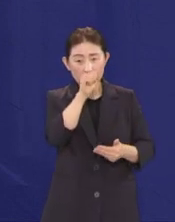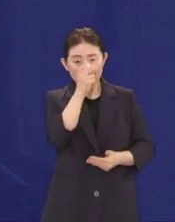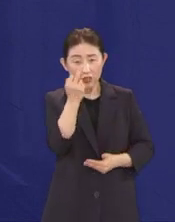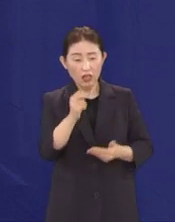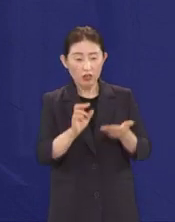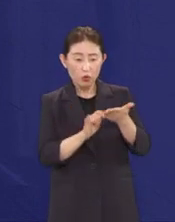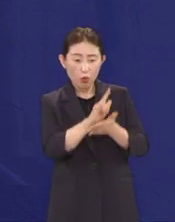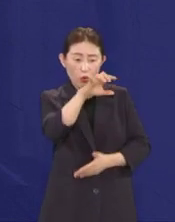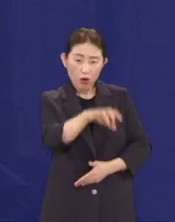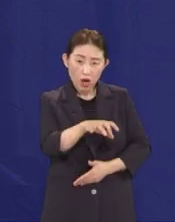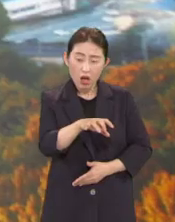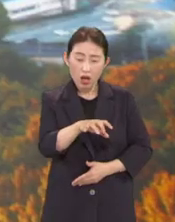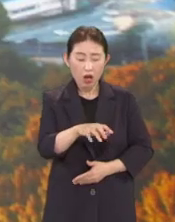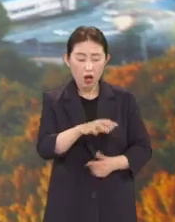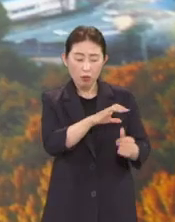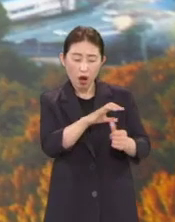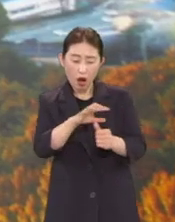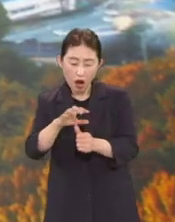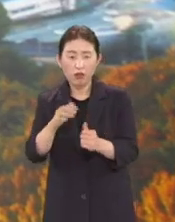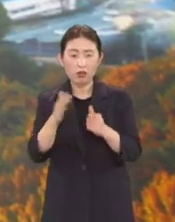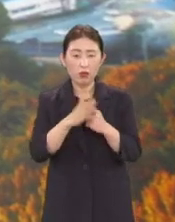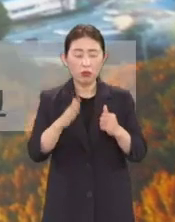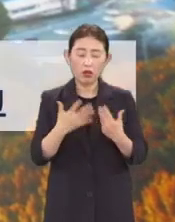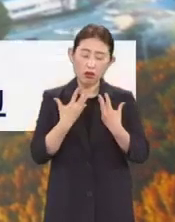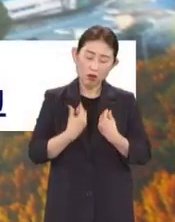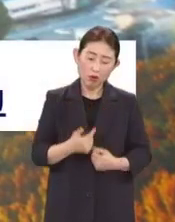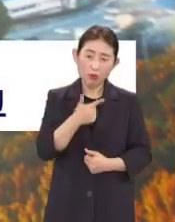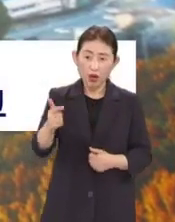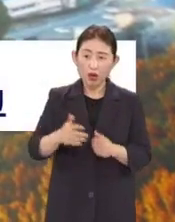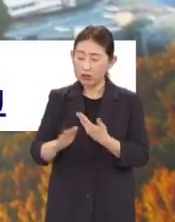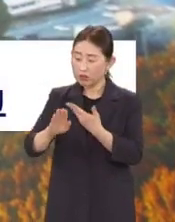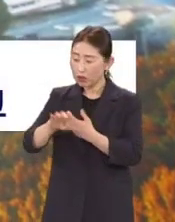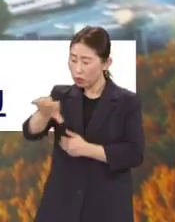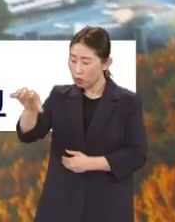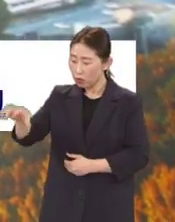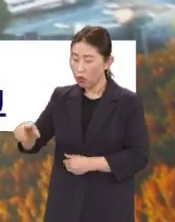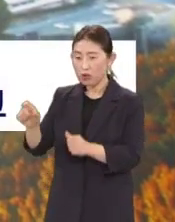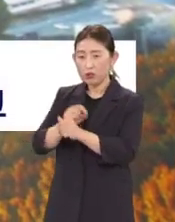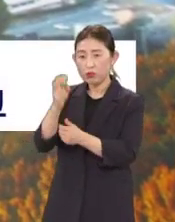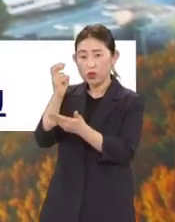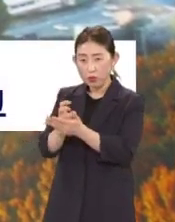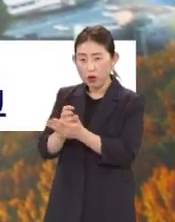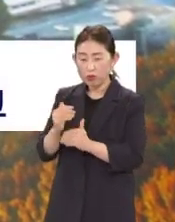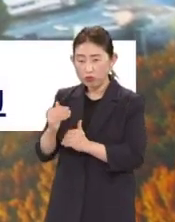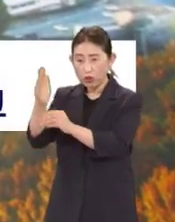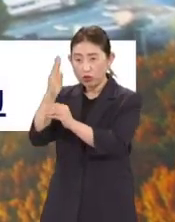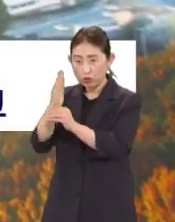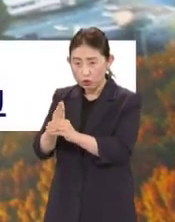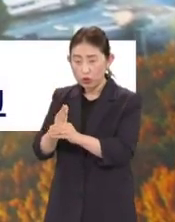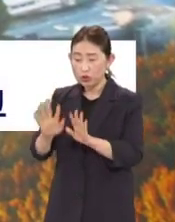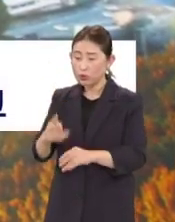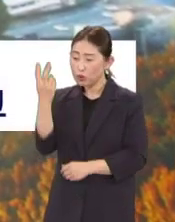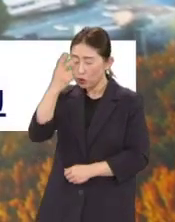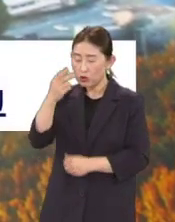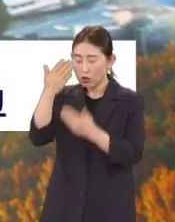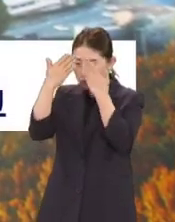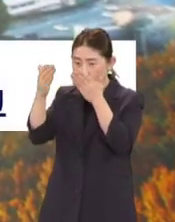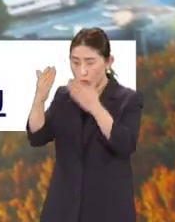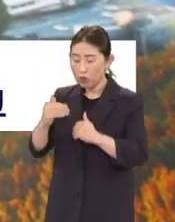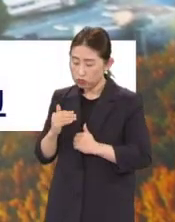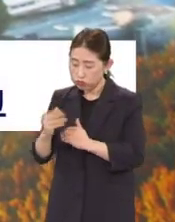충남의 상실감은 커져가고 있습니다 다른 공항들은 특별법 제정이라든가 예타 면제로 해서 속전속결을 추진하는데